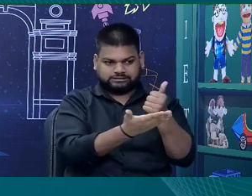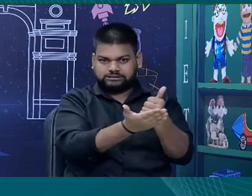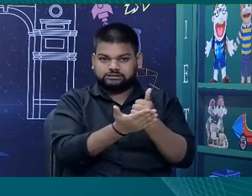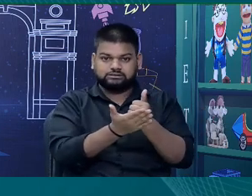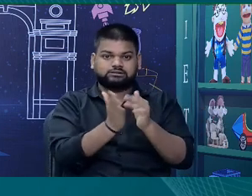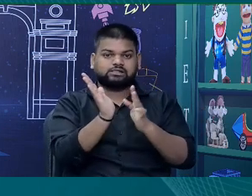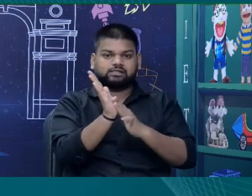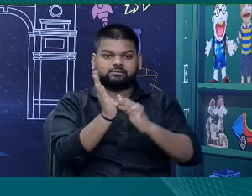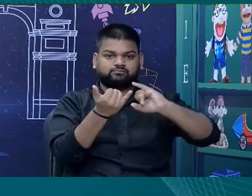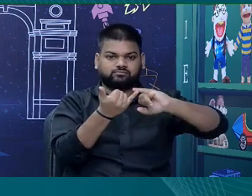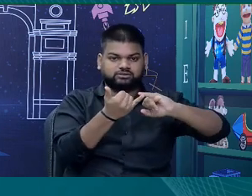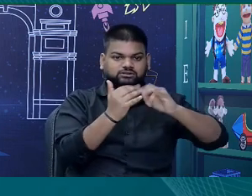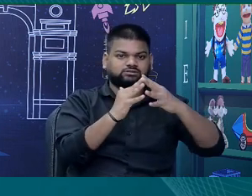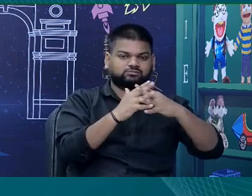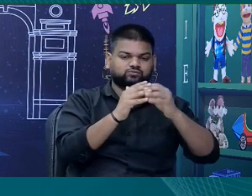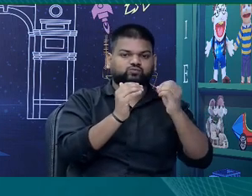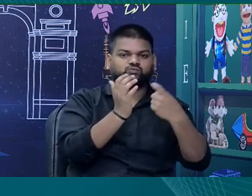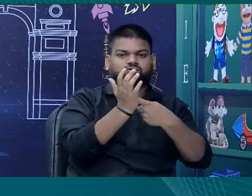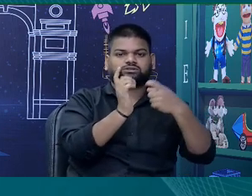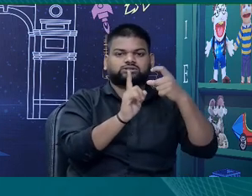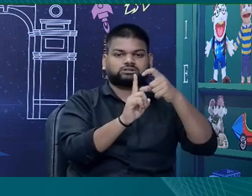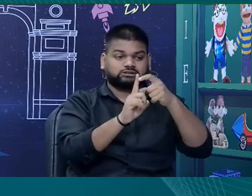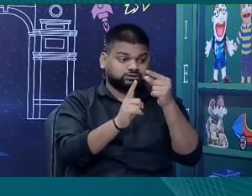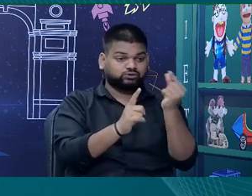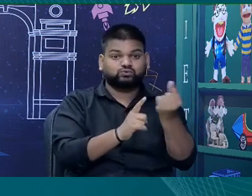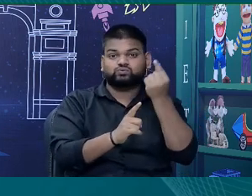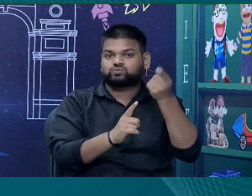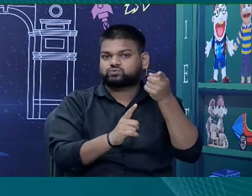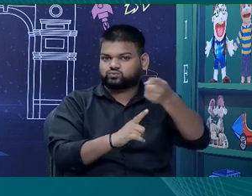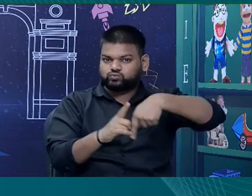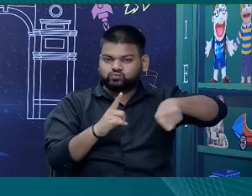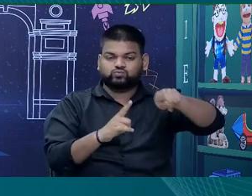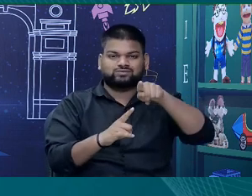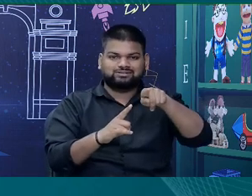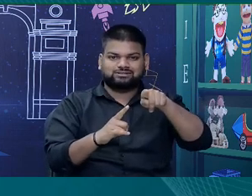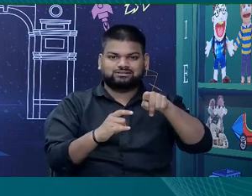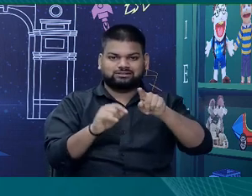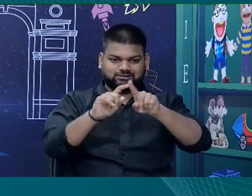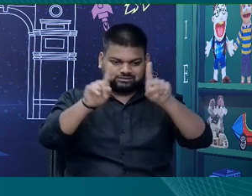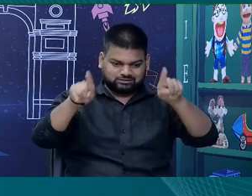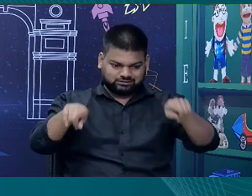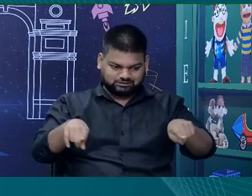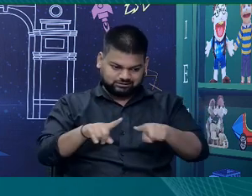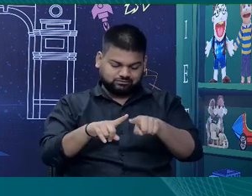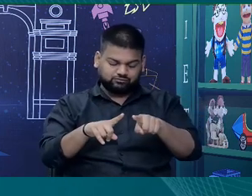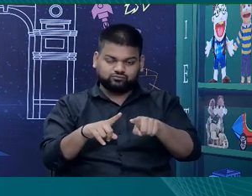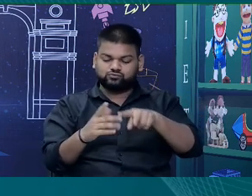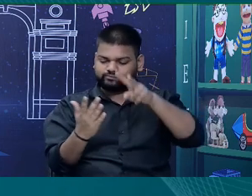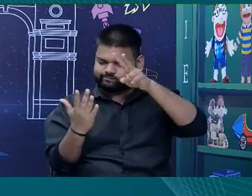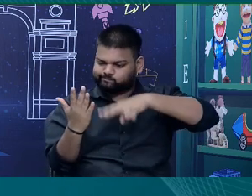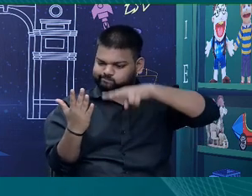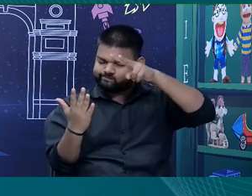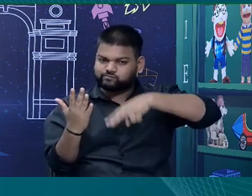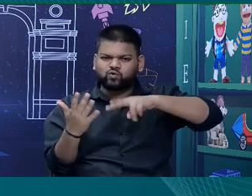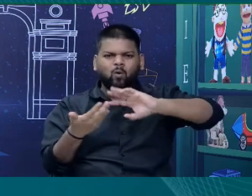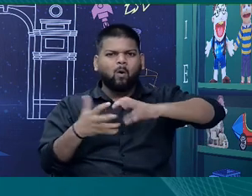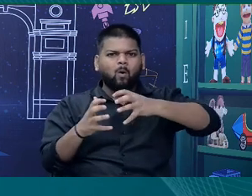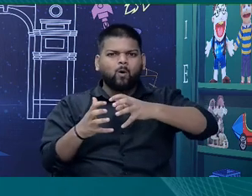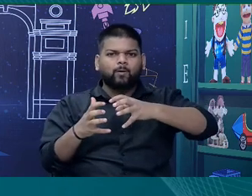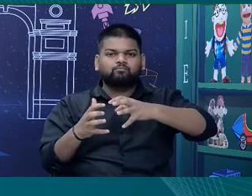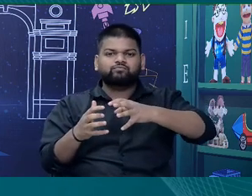एक शब्द प्रोसेसिंग एप्लीकेशन है उसके साथ अगर एक स्क्रीन रीडिंग सॉफ्टवेयर जो की एनवीडीया होता है हमारा नॉन विजुअल डेस्कटॉप एक्सिस